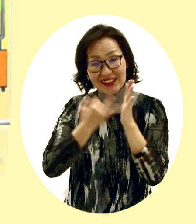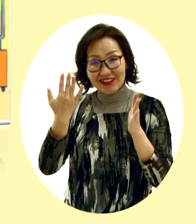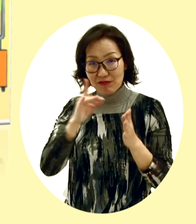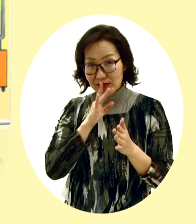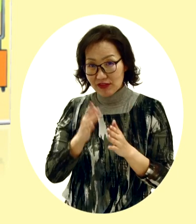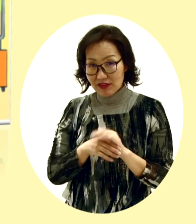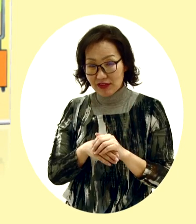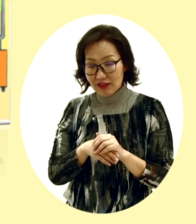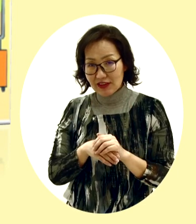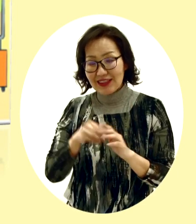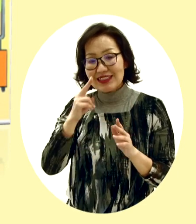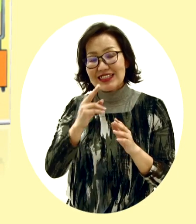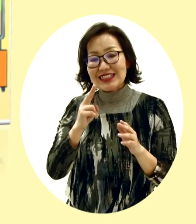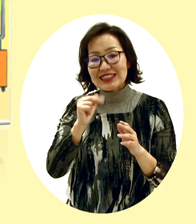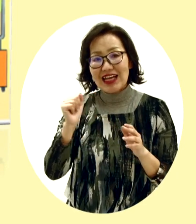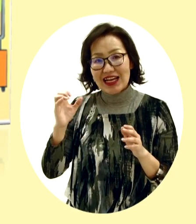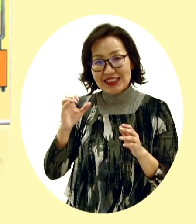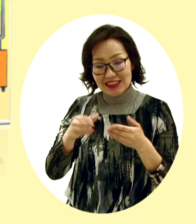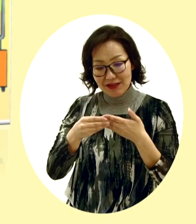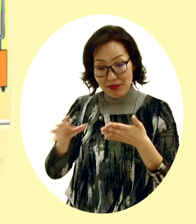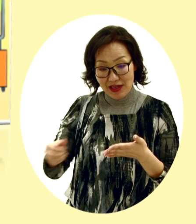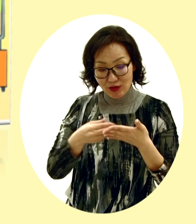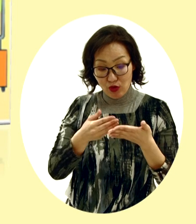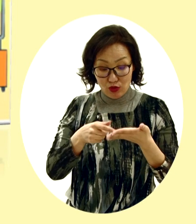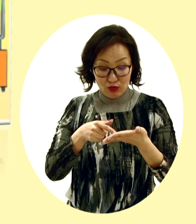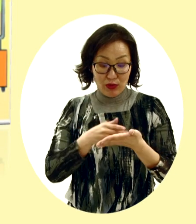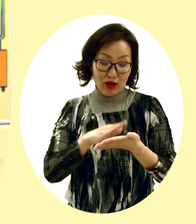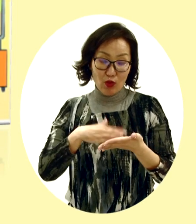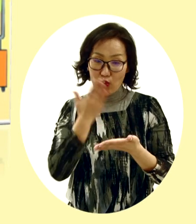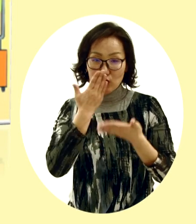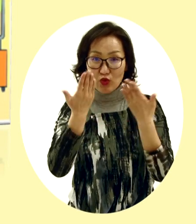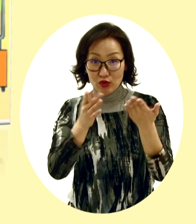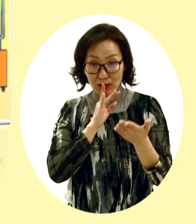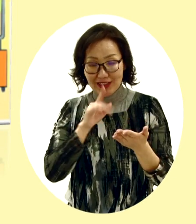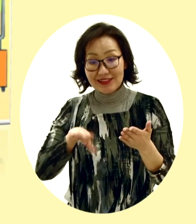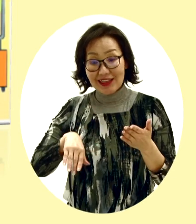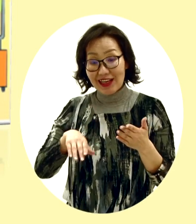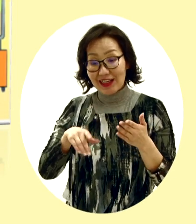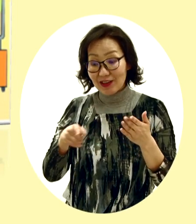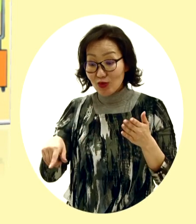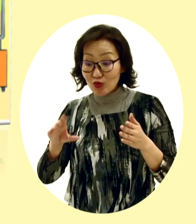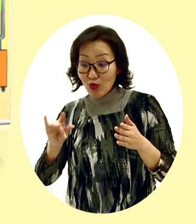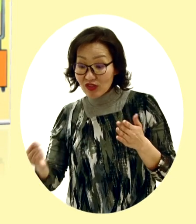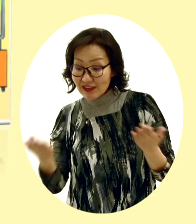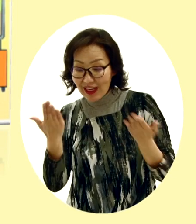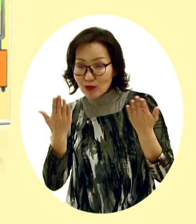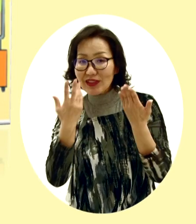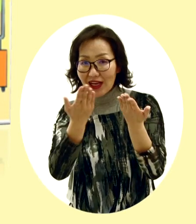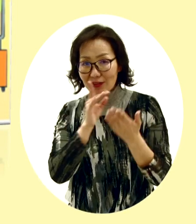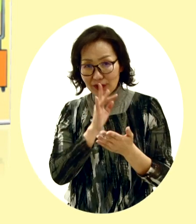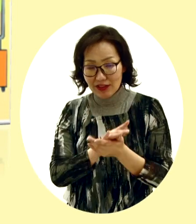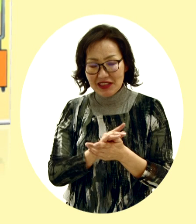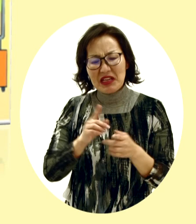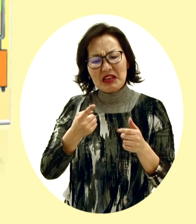хувьд цаас бариад бусдад уншиж өгч байгаа бол дараагийн сурагчийн зургийг харьцуулан харъя. Өөрөөр хэлбэл